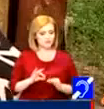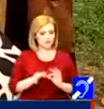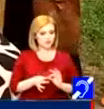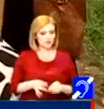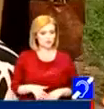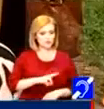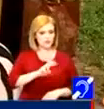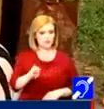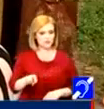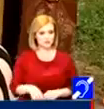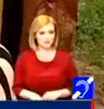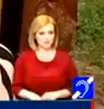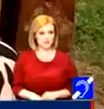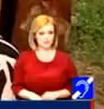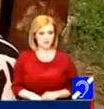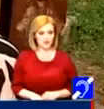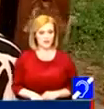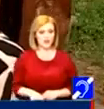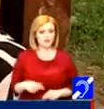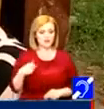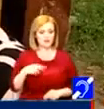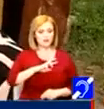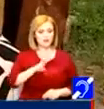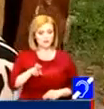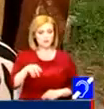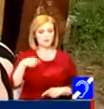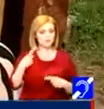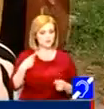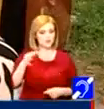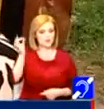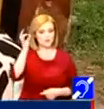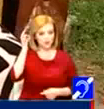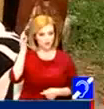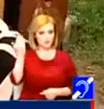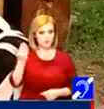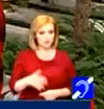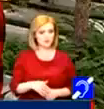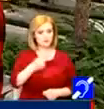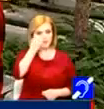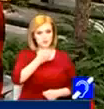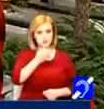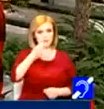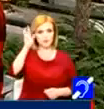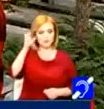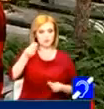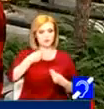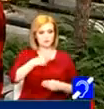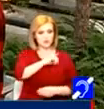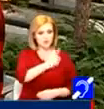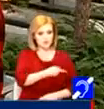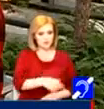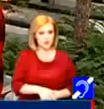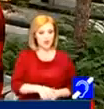văd alături de mine așa cum era în viață. Și permanent venim și o pomenim, mulțumim Domnului că ne dea putere. La cimitir a venit și